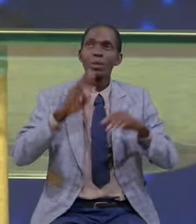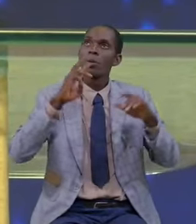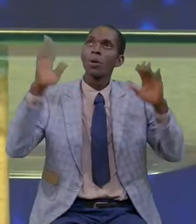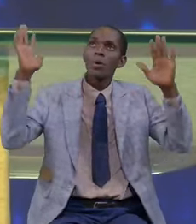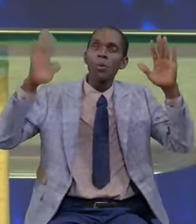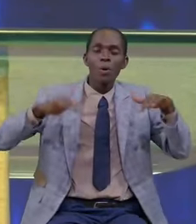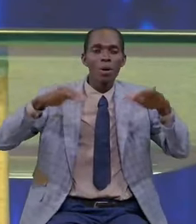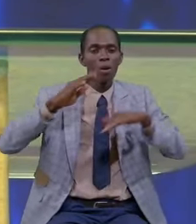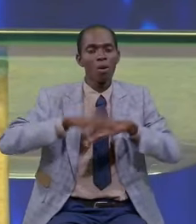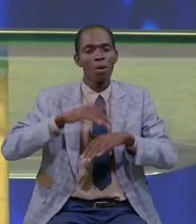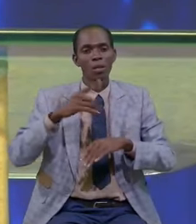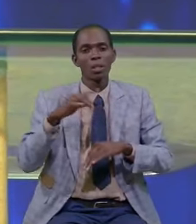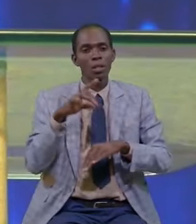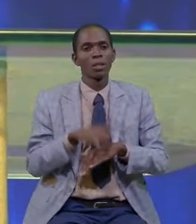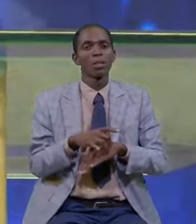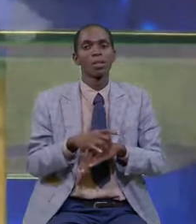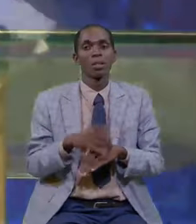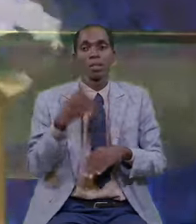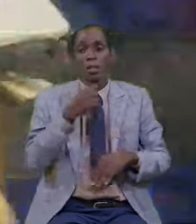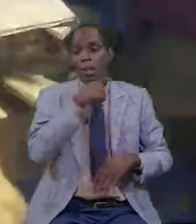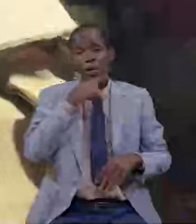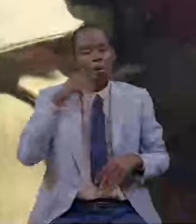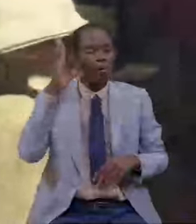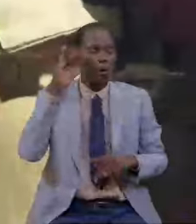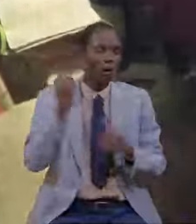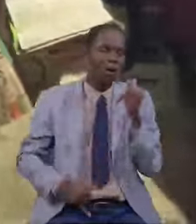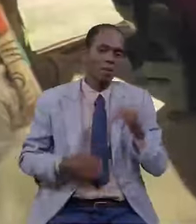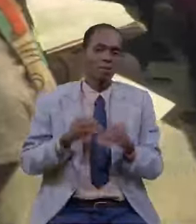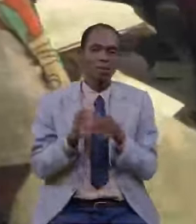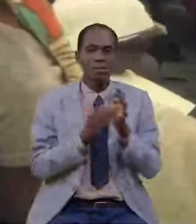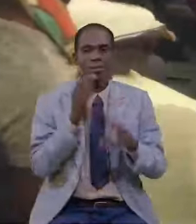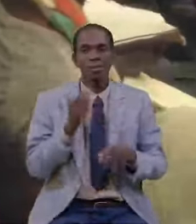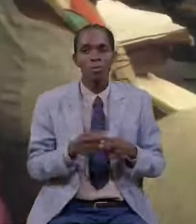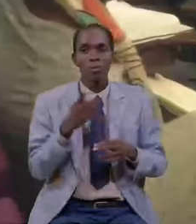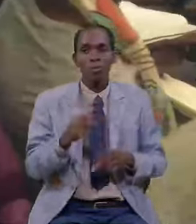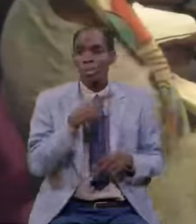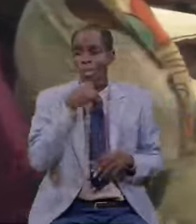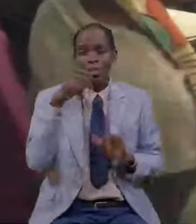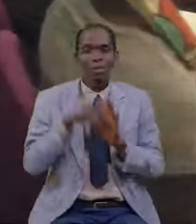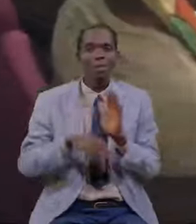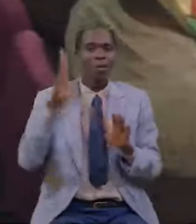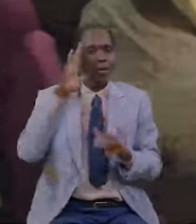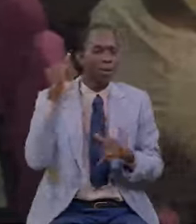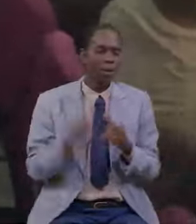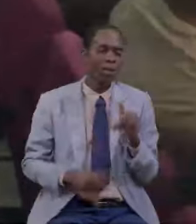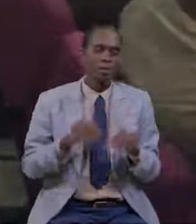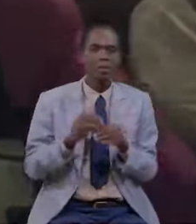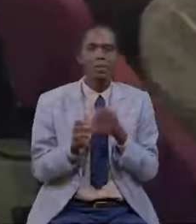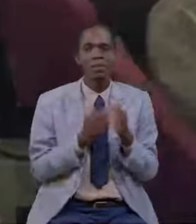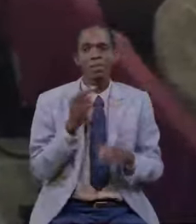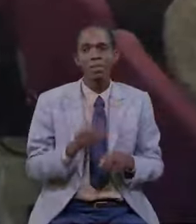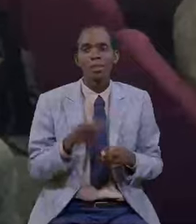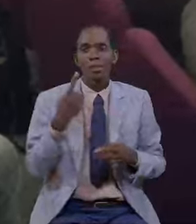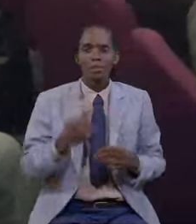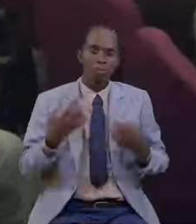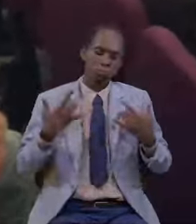la face du sol. Oui, la sécheresse prendra fin. La sécheresse, l'aridité